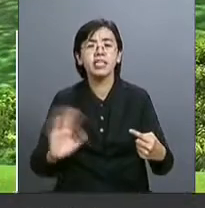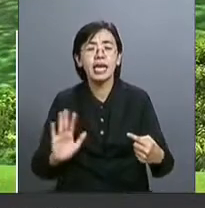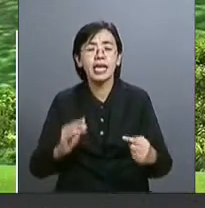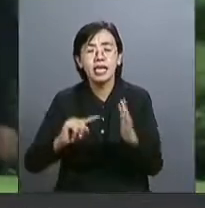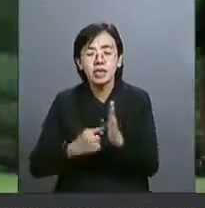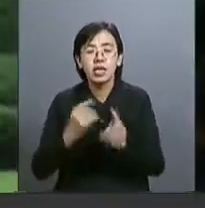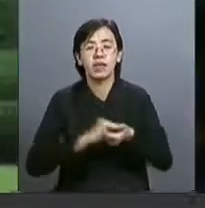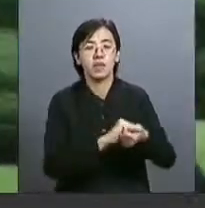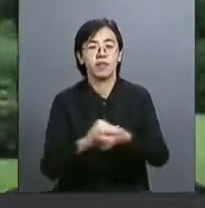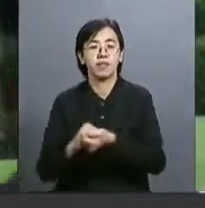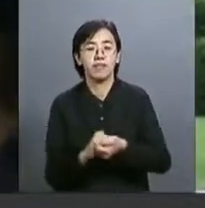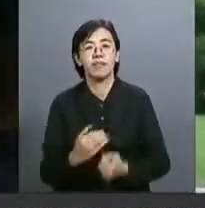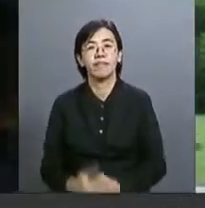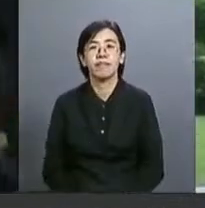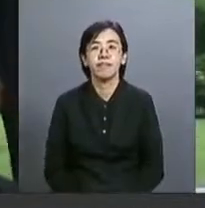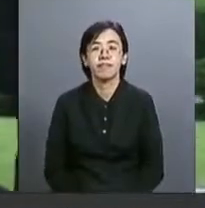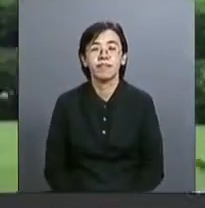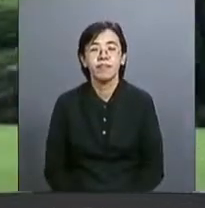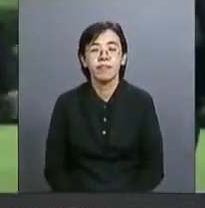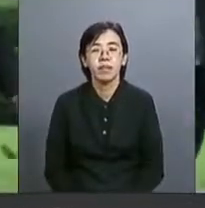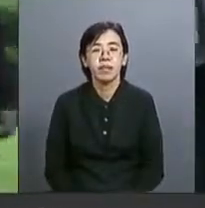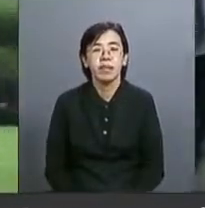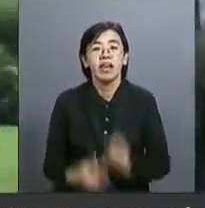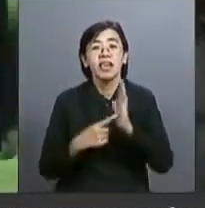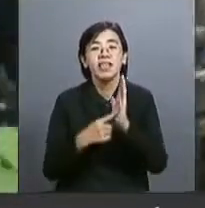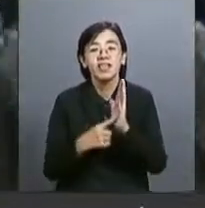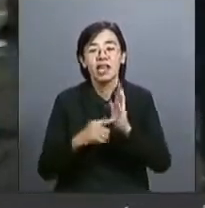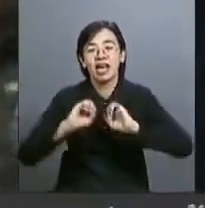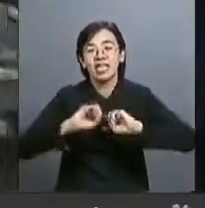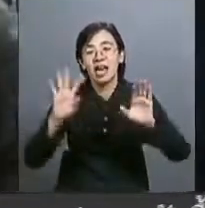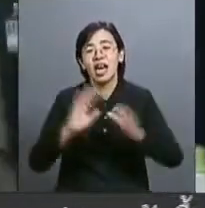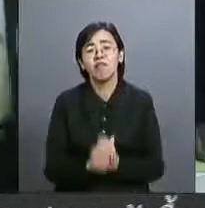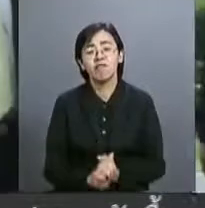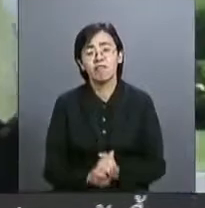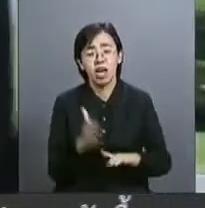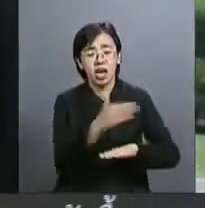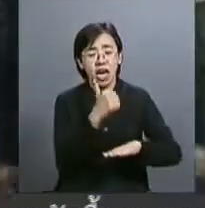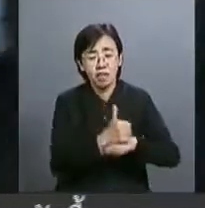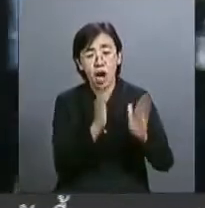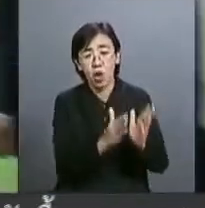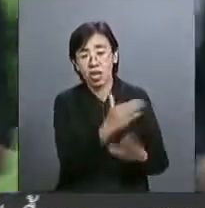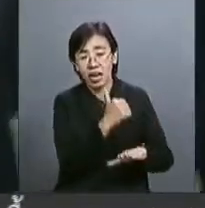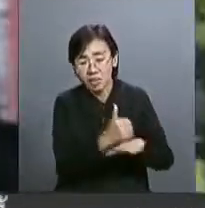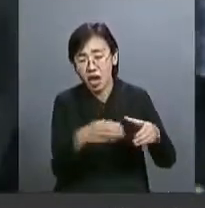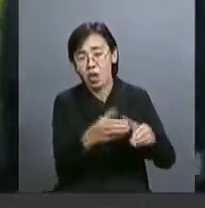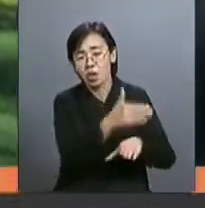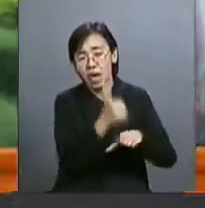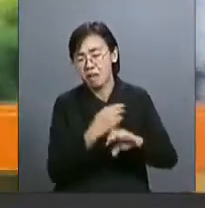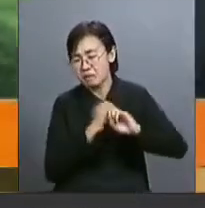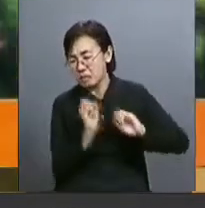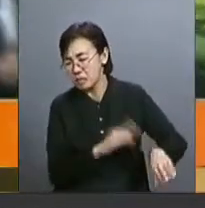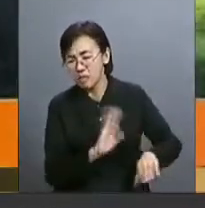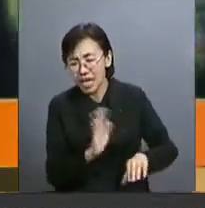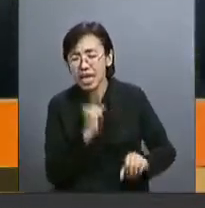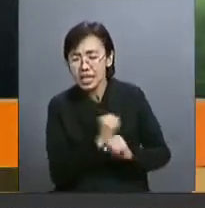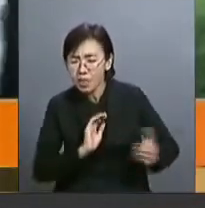คคี อาจจะเป็นภาพสะท้อนตอกย้ำว่าไม่ได้รังเกียจนักการเมืองหรือพรรคการเมืองและพร้อมที่จะ